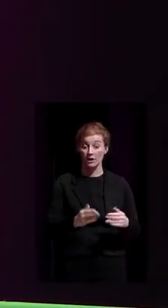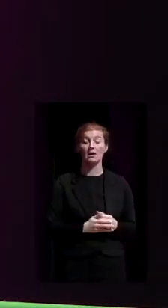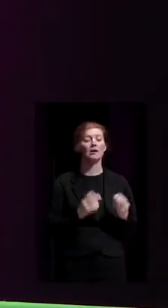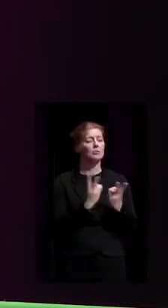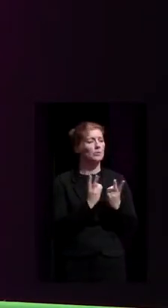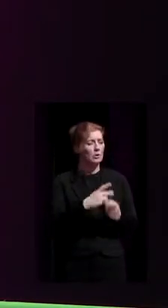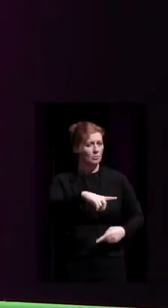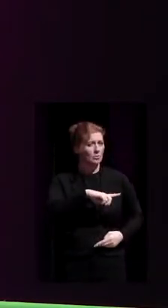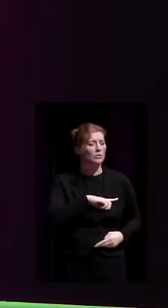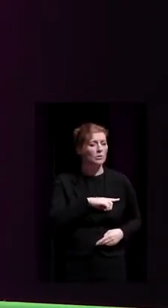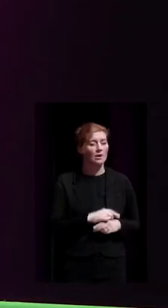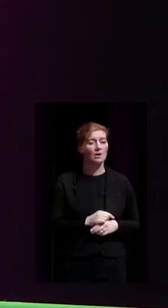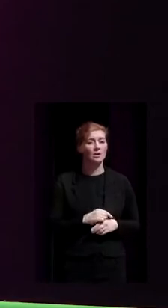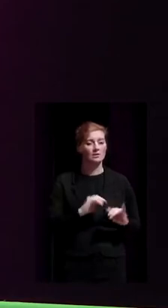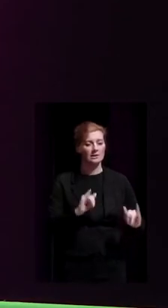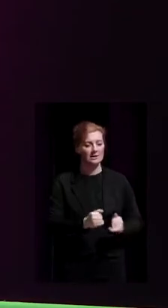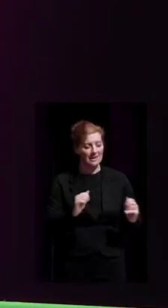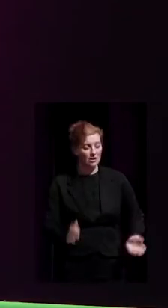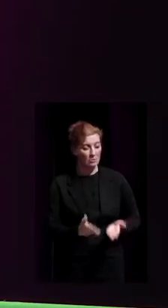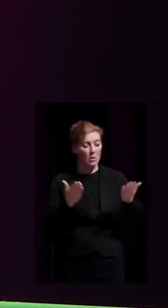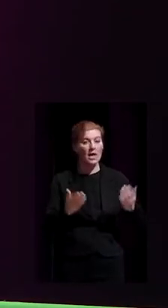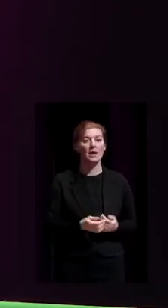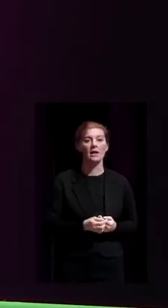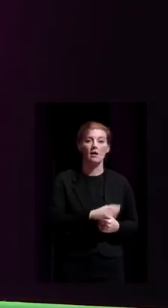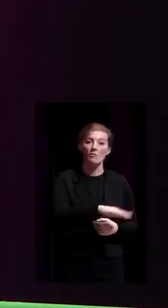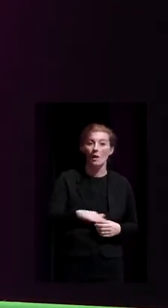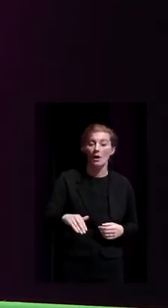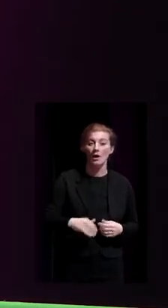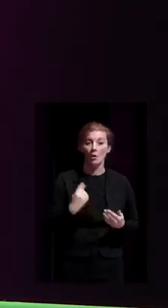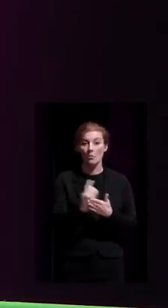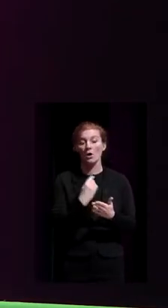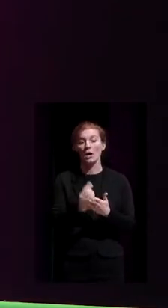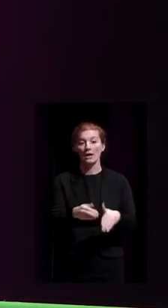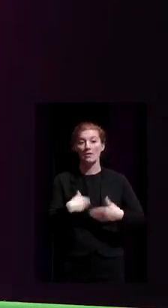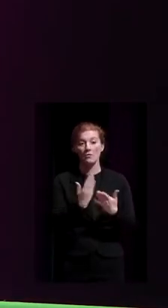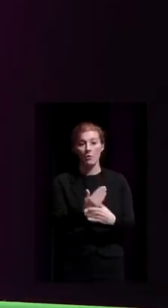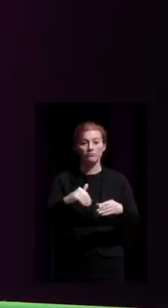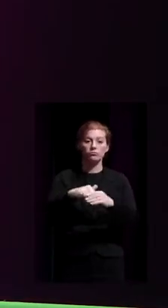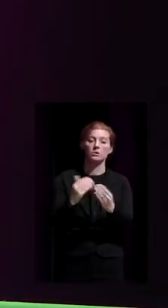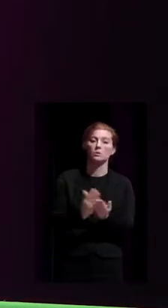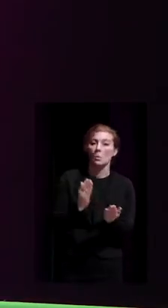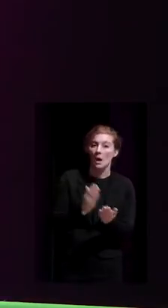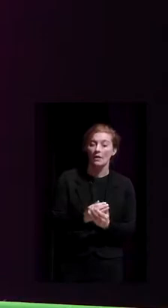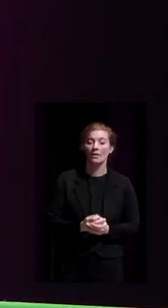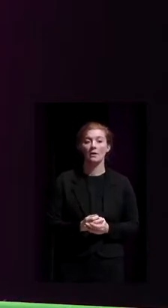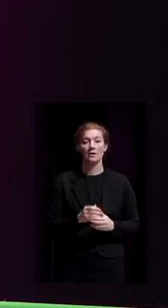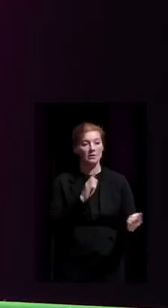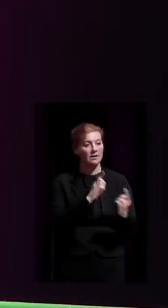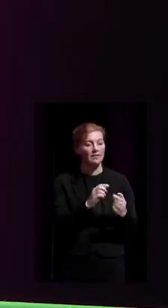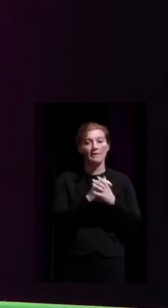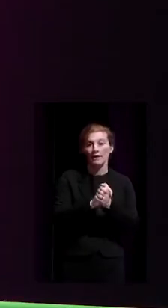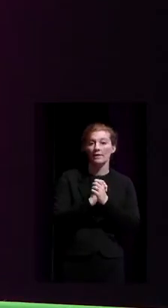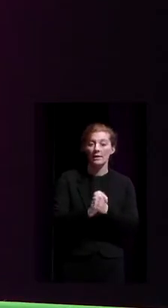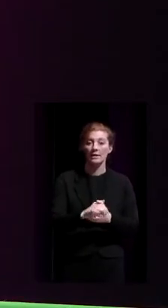tidig stimulering av barnen. Det handlar om möjlighet att få gå i skola, att knyta vänskapsband. Och sen handlar det om faktorer